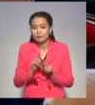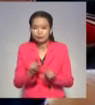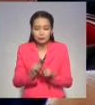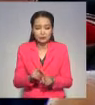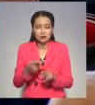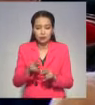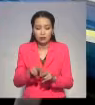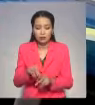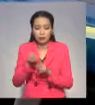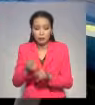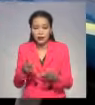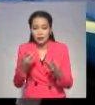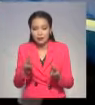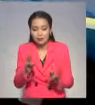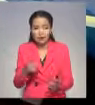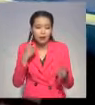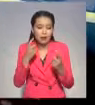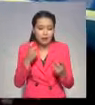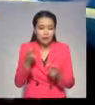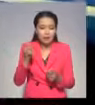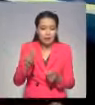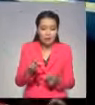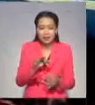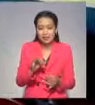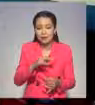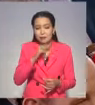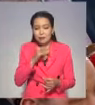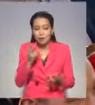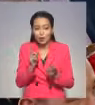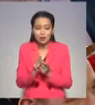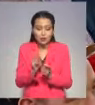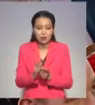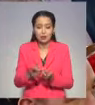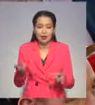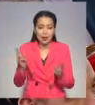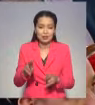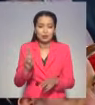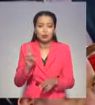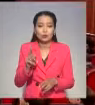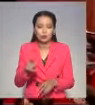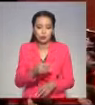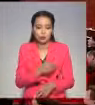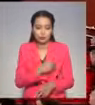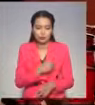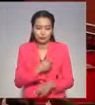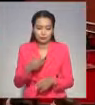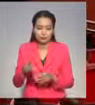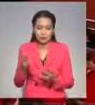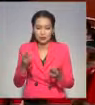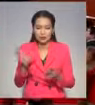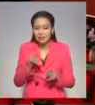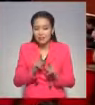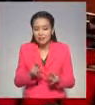повестку вражды. А чужие информационные войны и идеологические споры оставить тем, кто их учинил. Все провокации